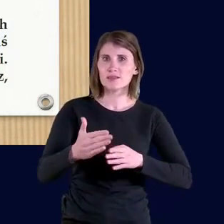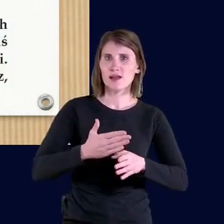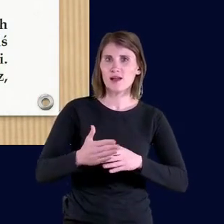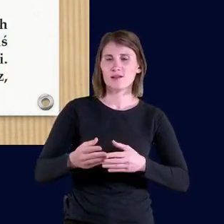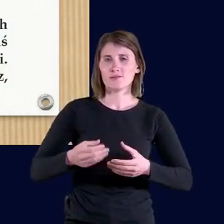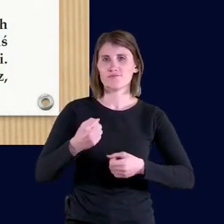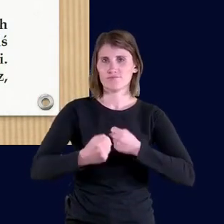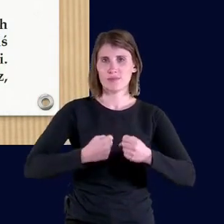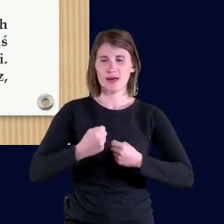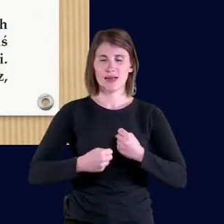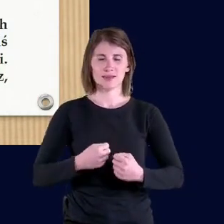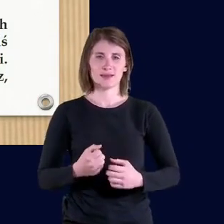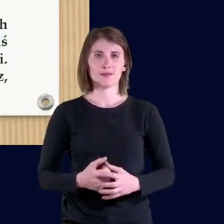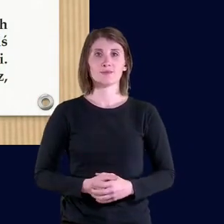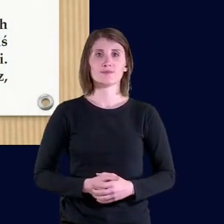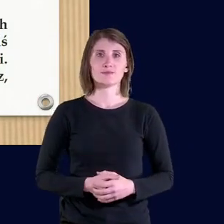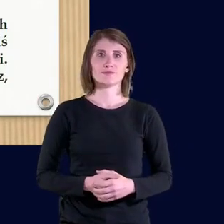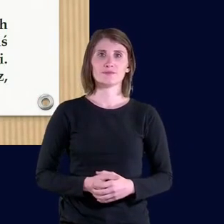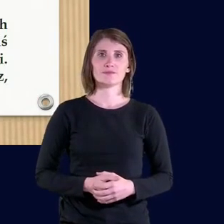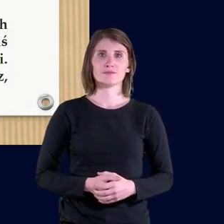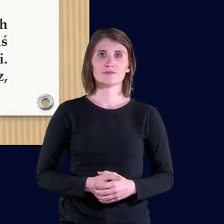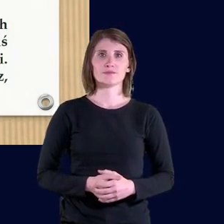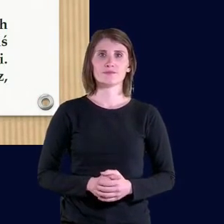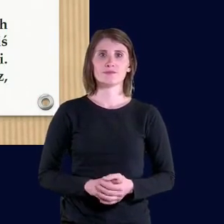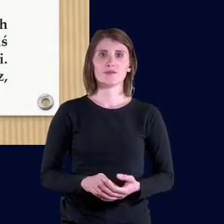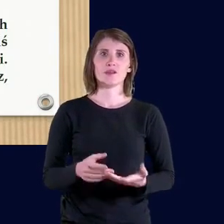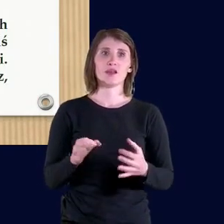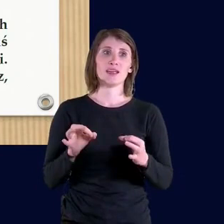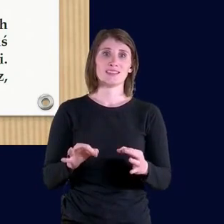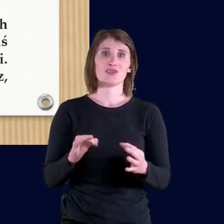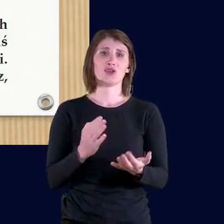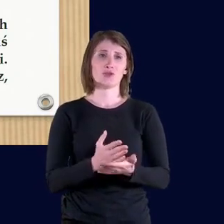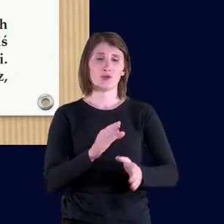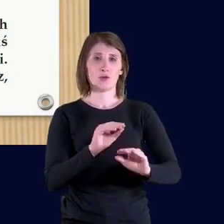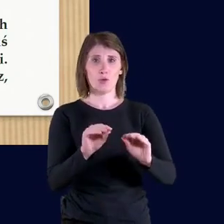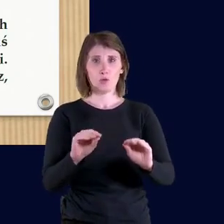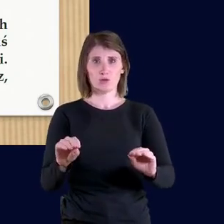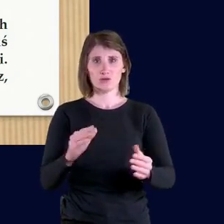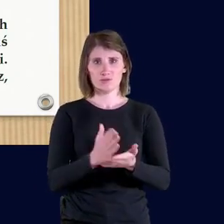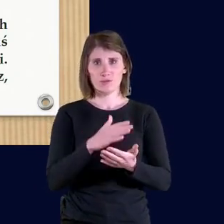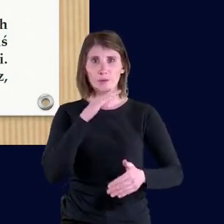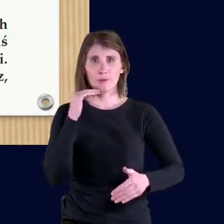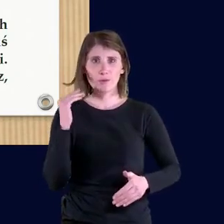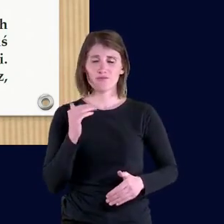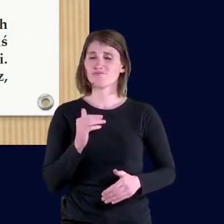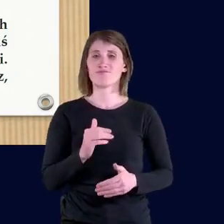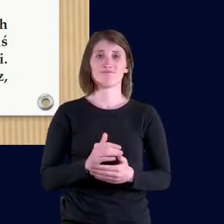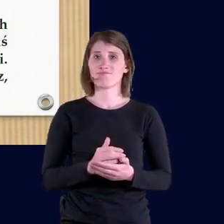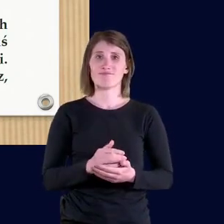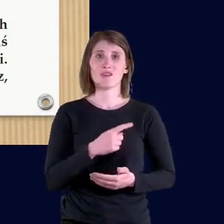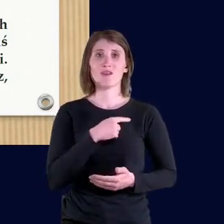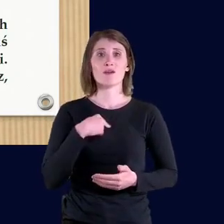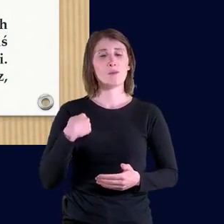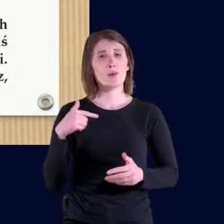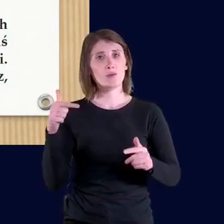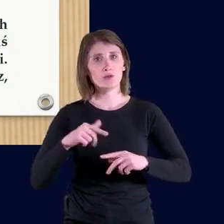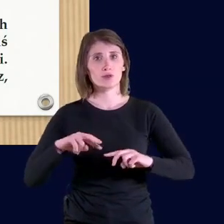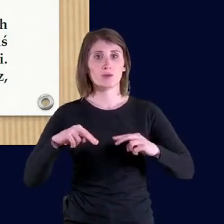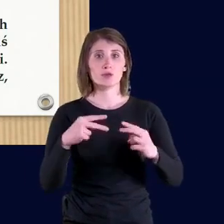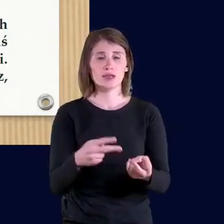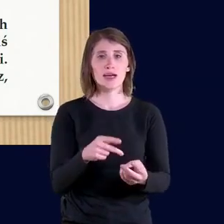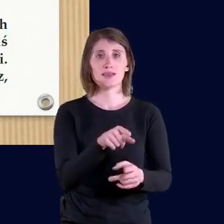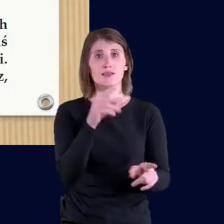pracy Cześć dzisiaj nie wystarczy tylko uczyć proszę państwa musimy dostarczyć nauczyć uczniom